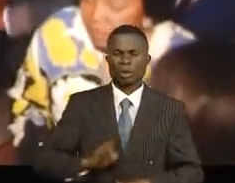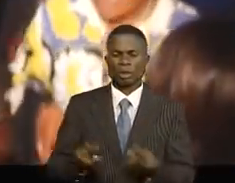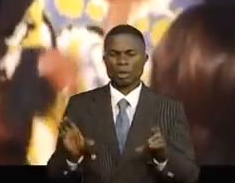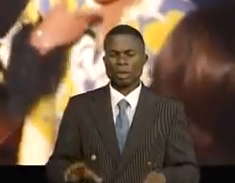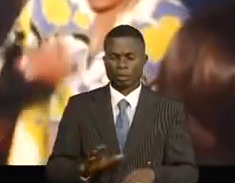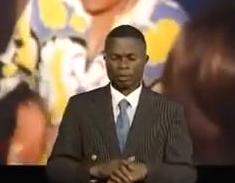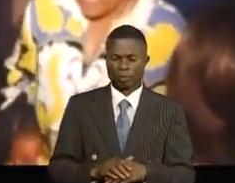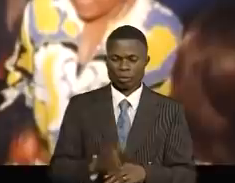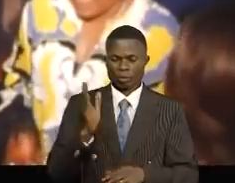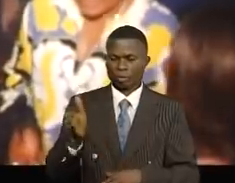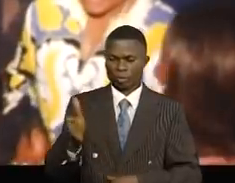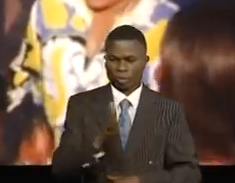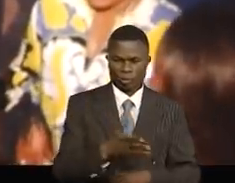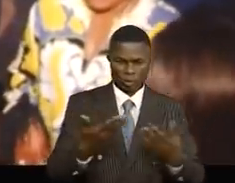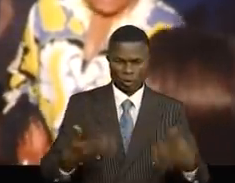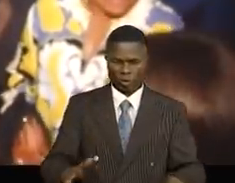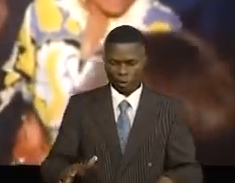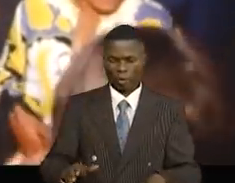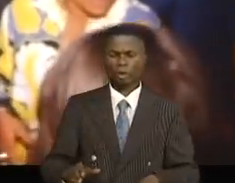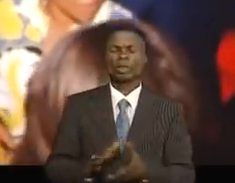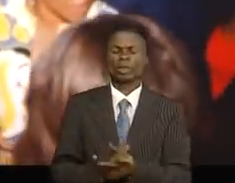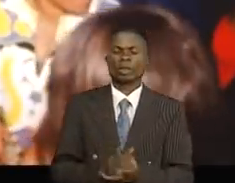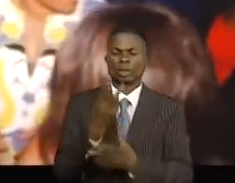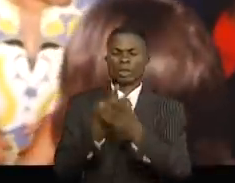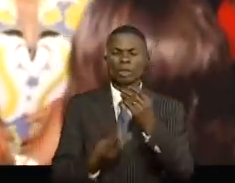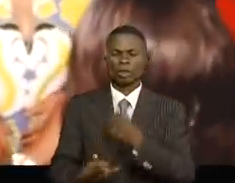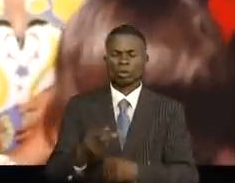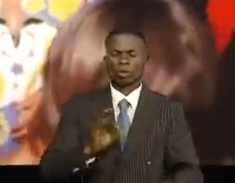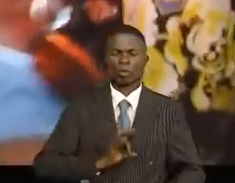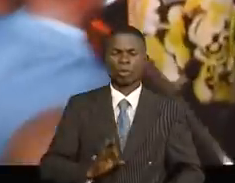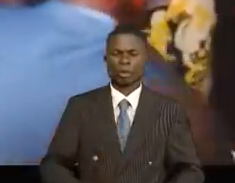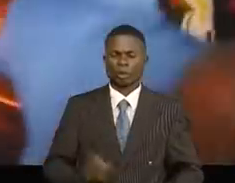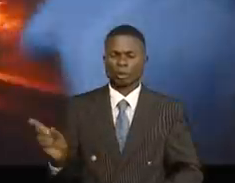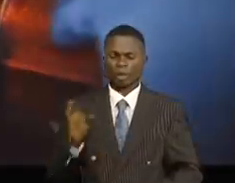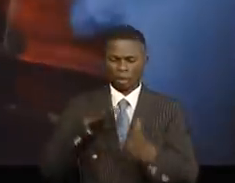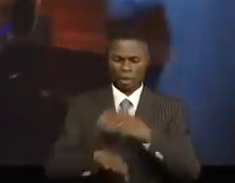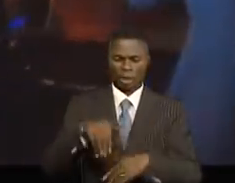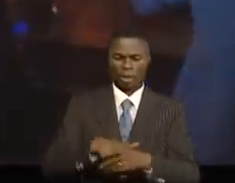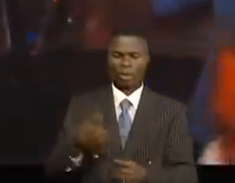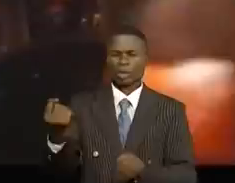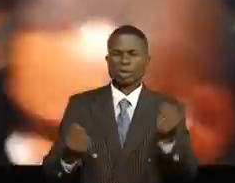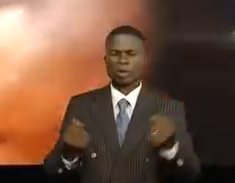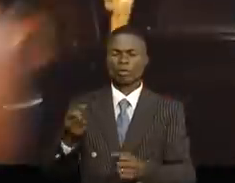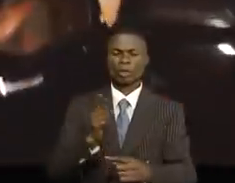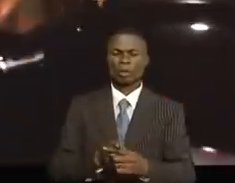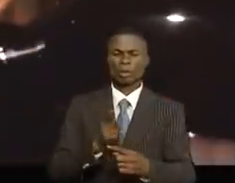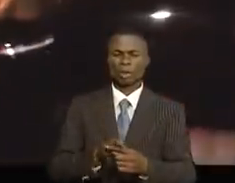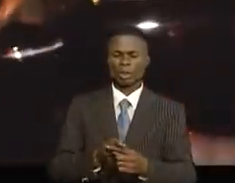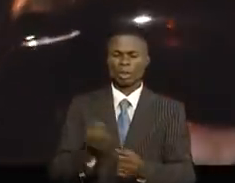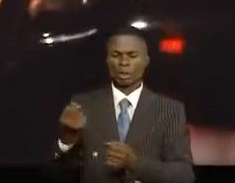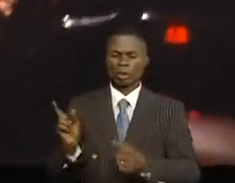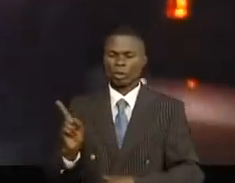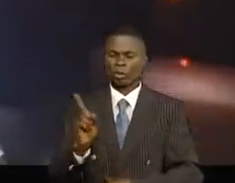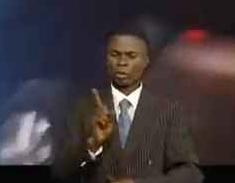Après avoir salué le comité d'accueil restreint, le couple présidentiel a pris place à bord d'une limousine et le cortège